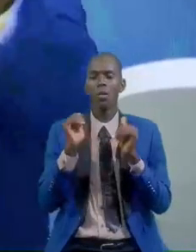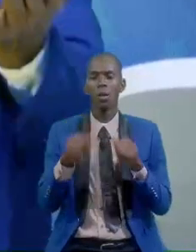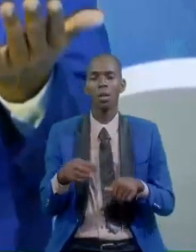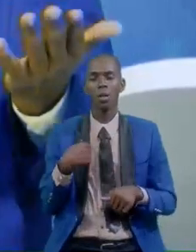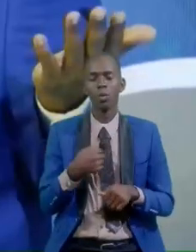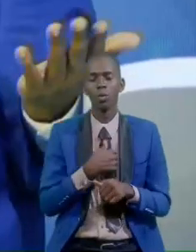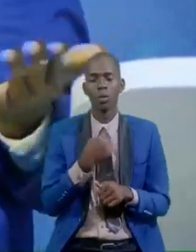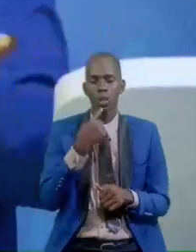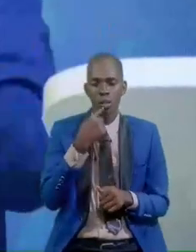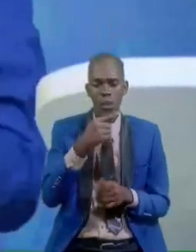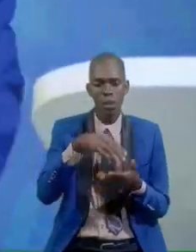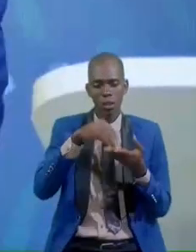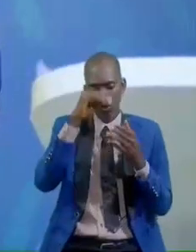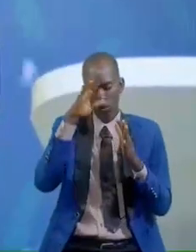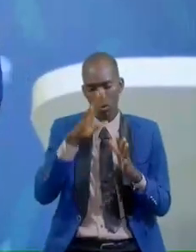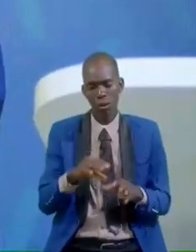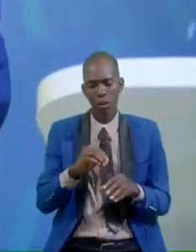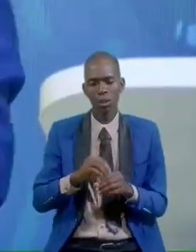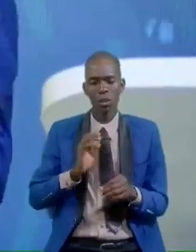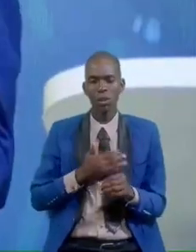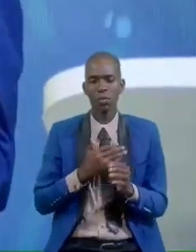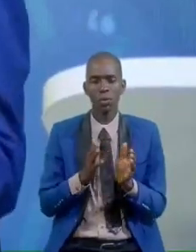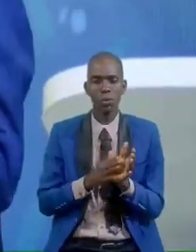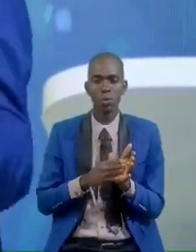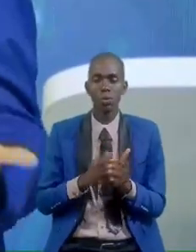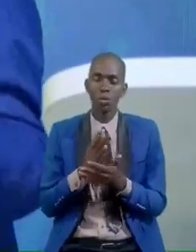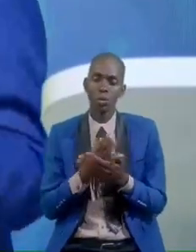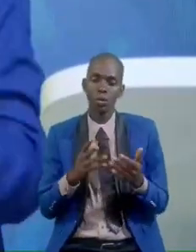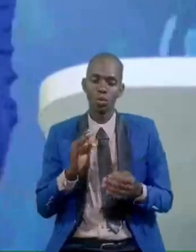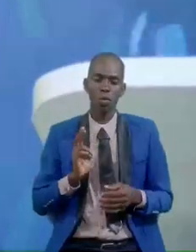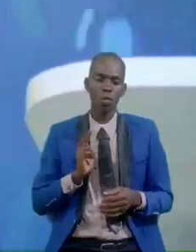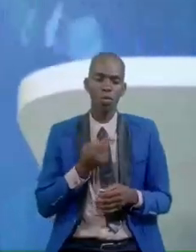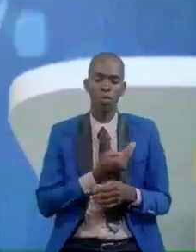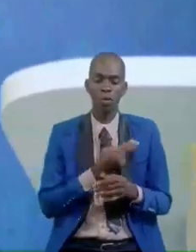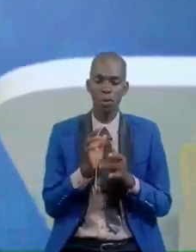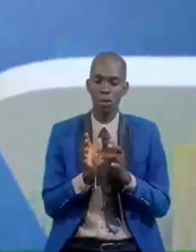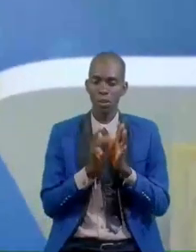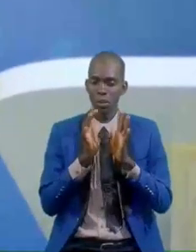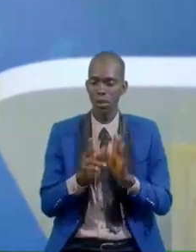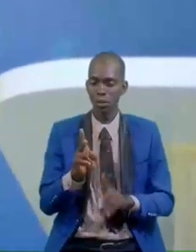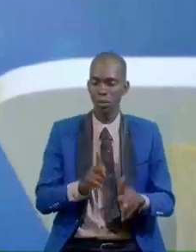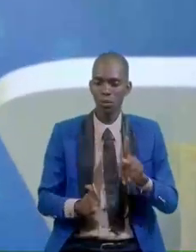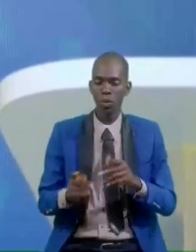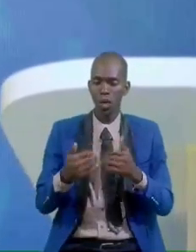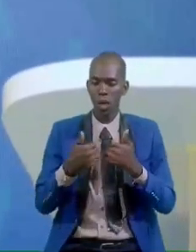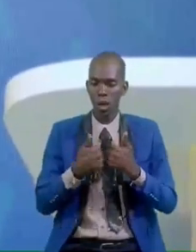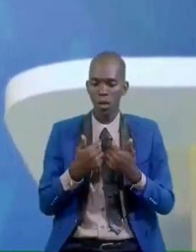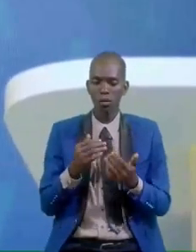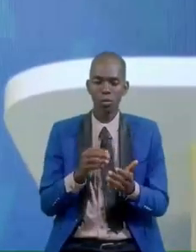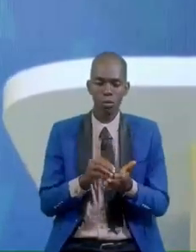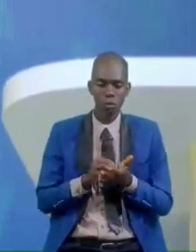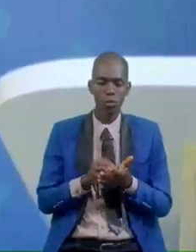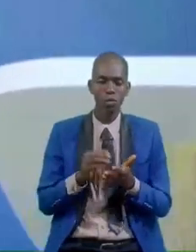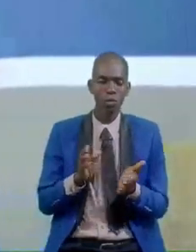nos élèves dans nos écoles? Certains d'entre nous qui sommes chrétiens, nous avons des établissements, nous sommes fondateurs. Nous n'arrivons même pas à dire à